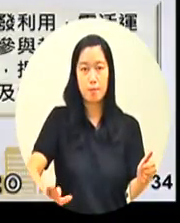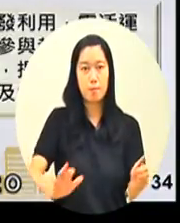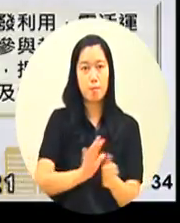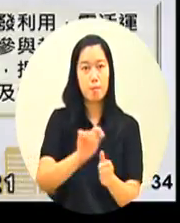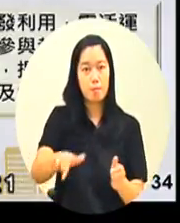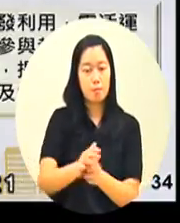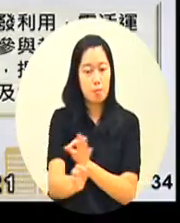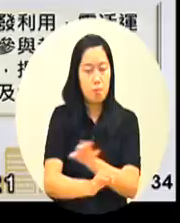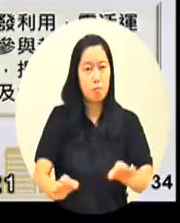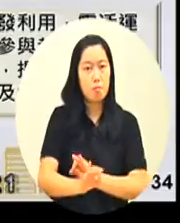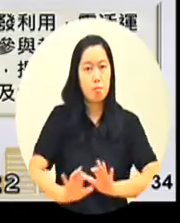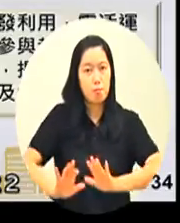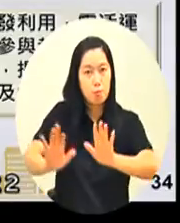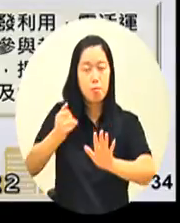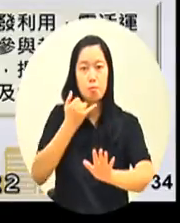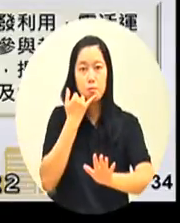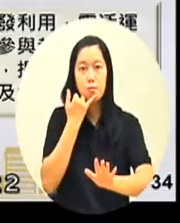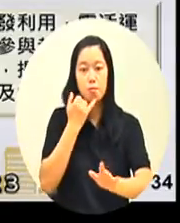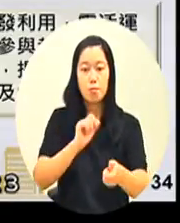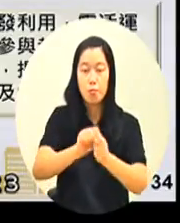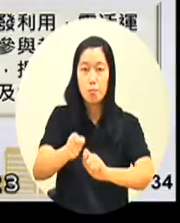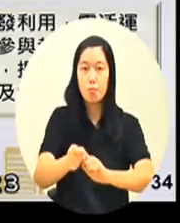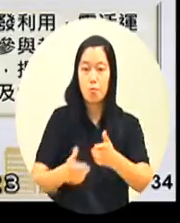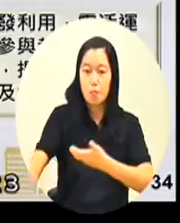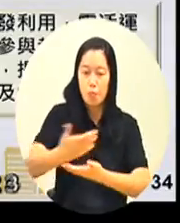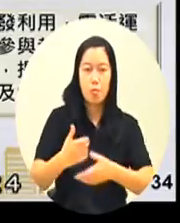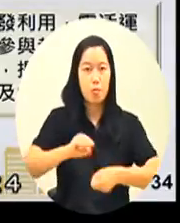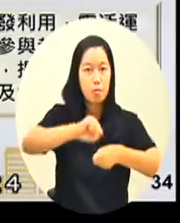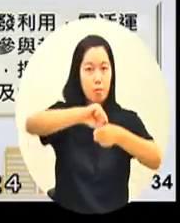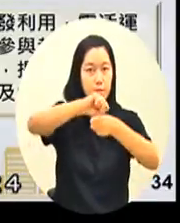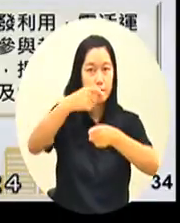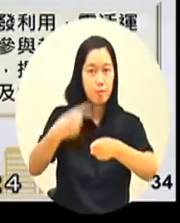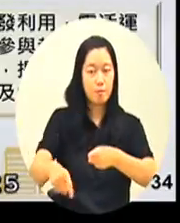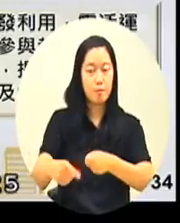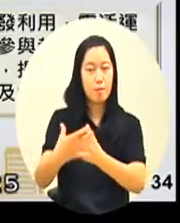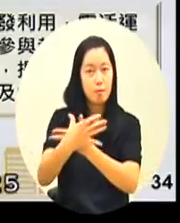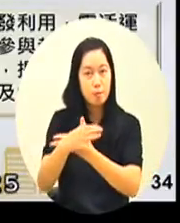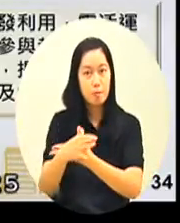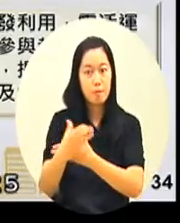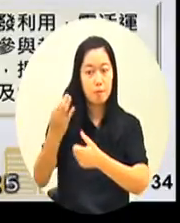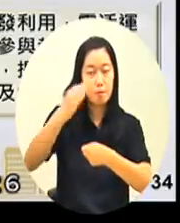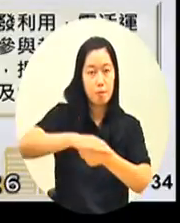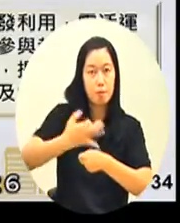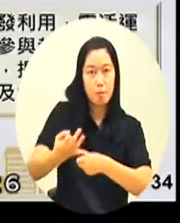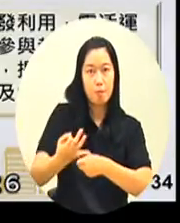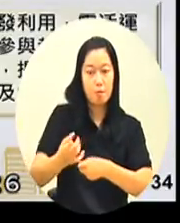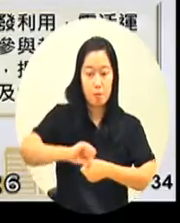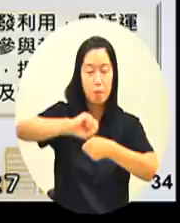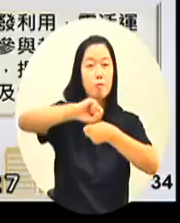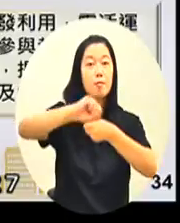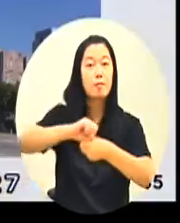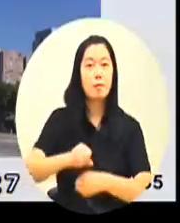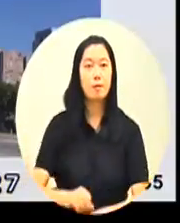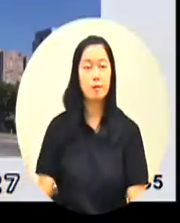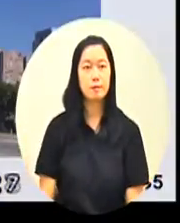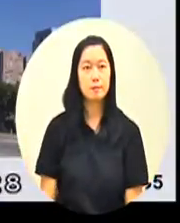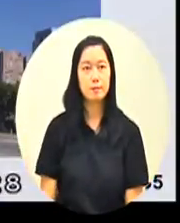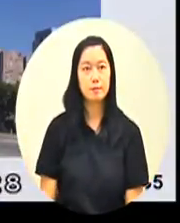经济发展，来增益税收，并争取促参奖励金，来挹注财政的收入。好，接